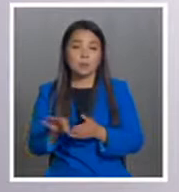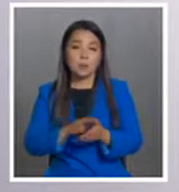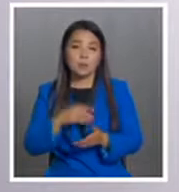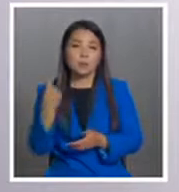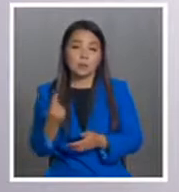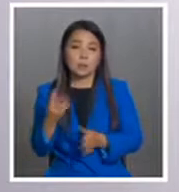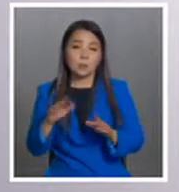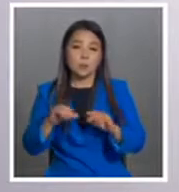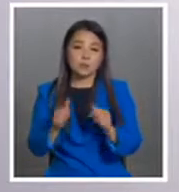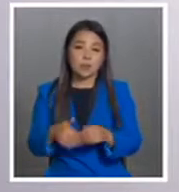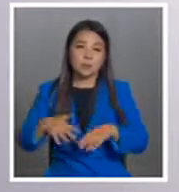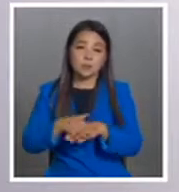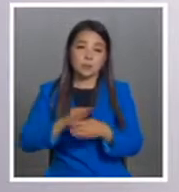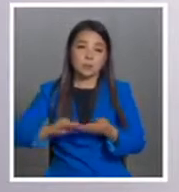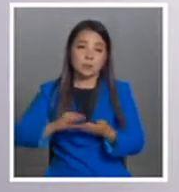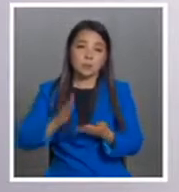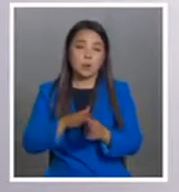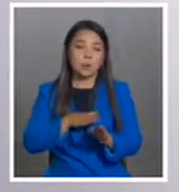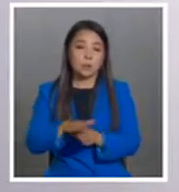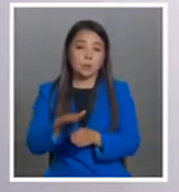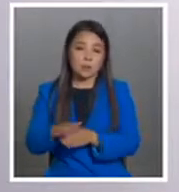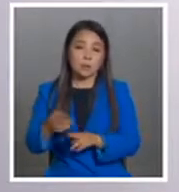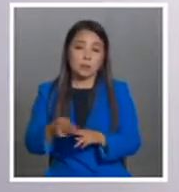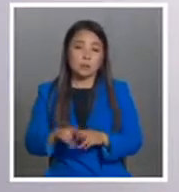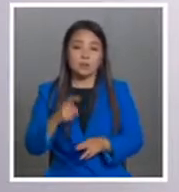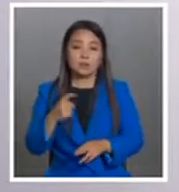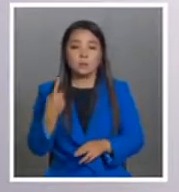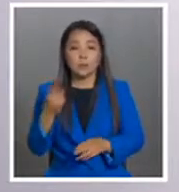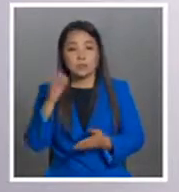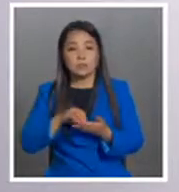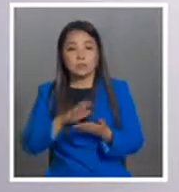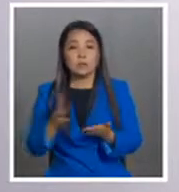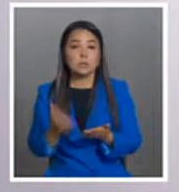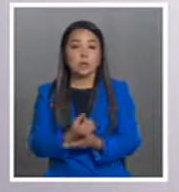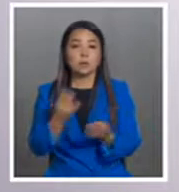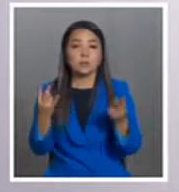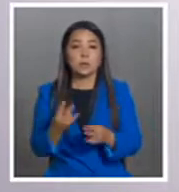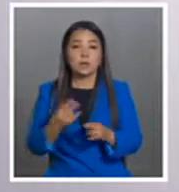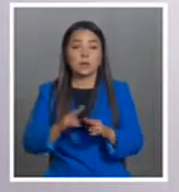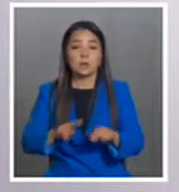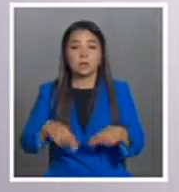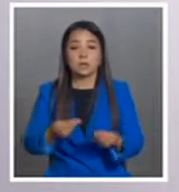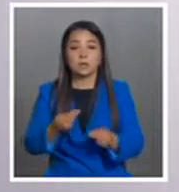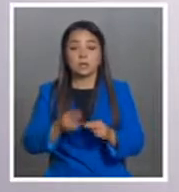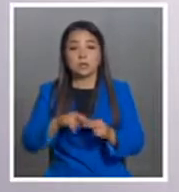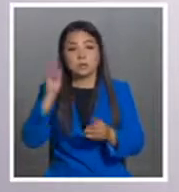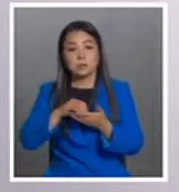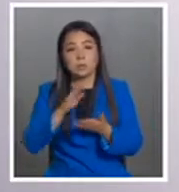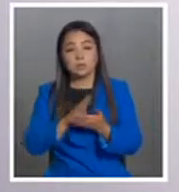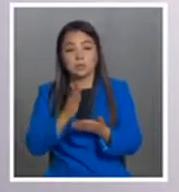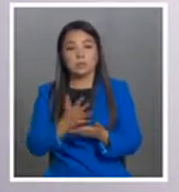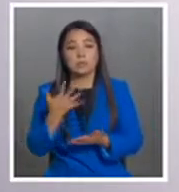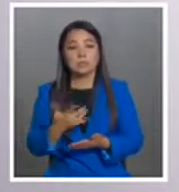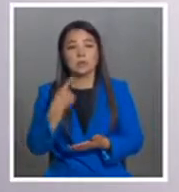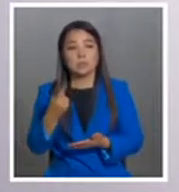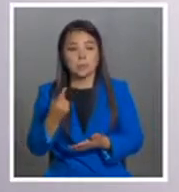өрнек арқылы жазып, орындай аламыз. Яғни x1-дің мәнін табу үшін берілген сан 91-ді 5-тен 1 мен 8-ден